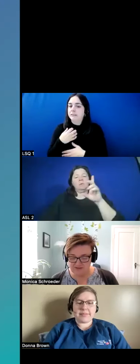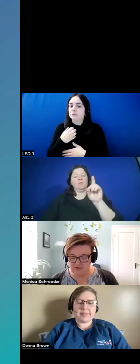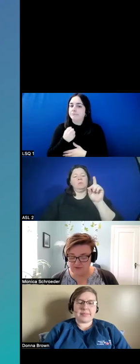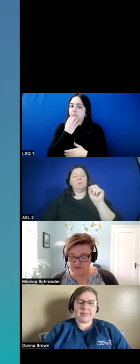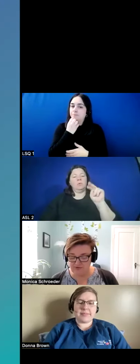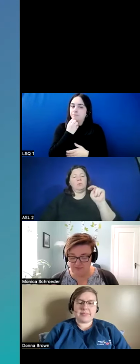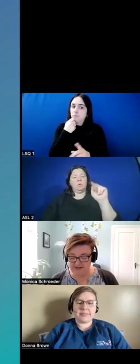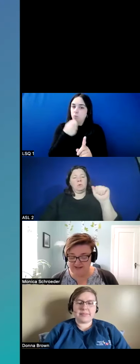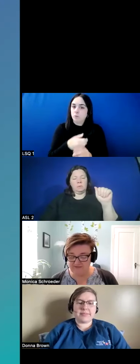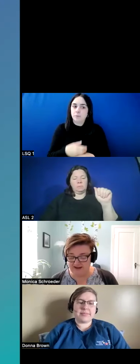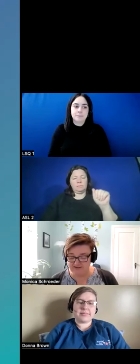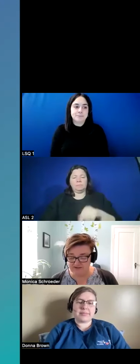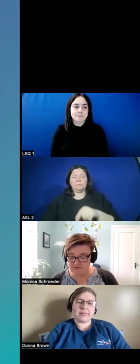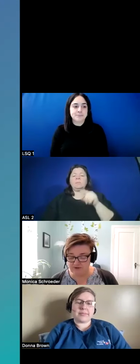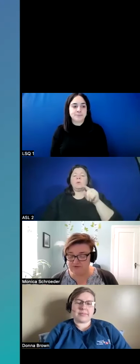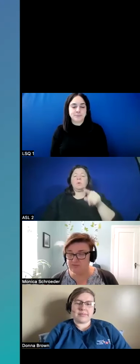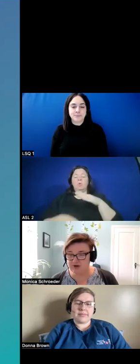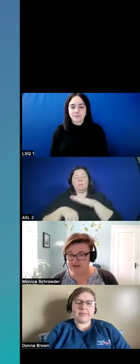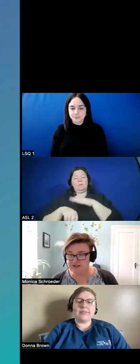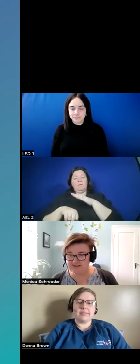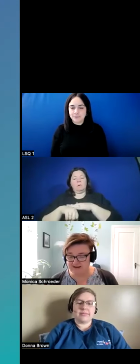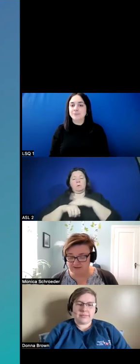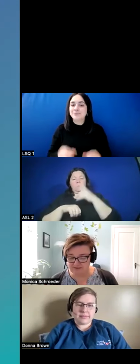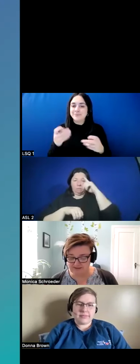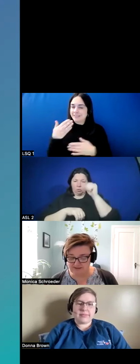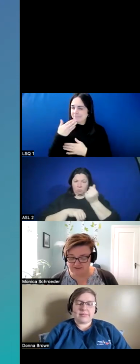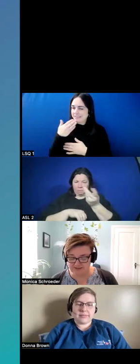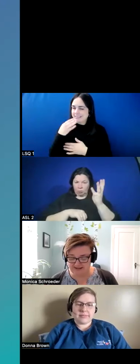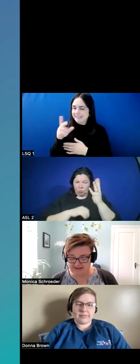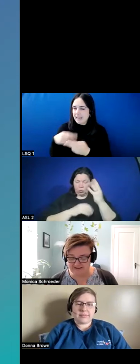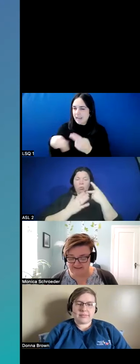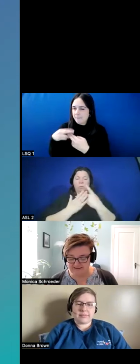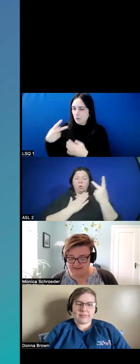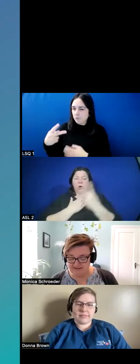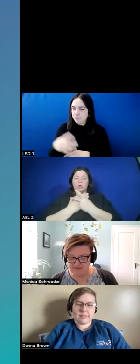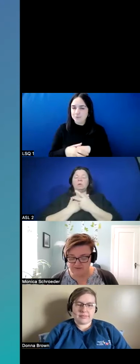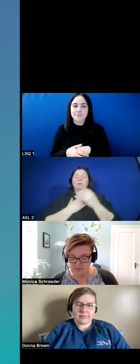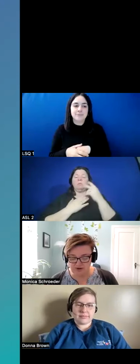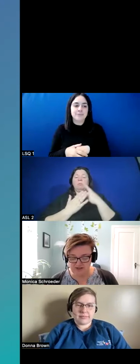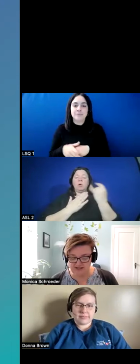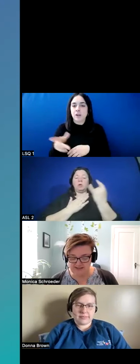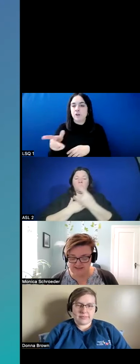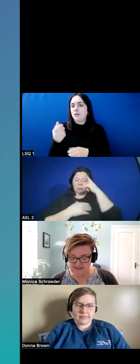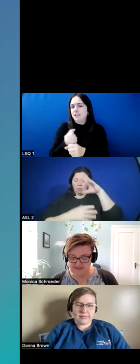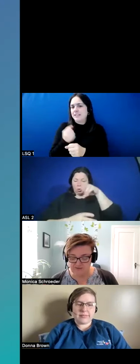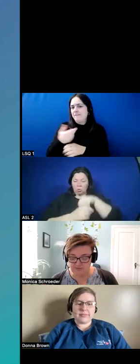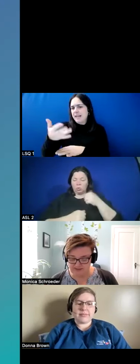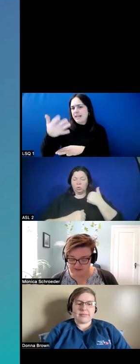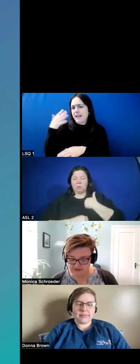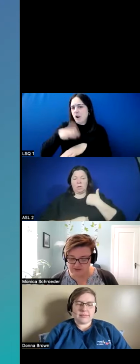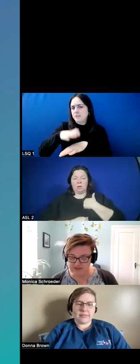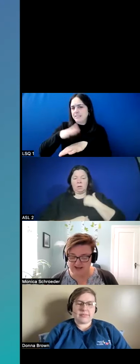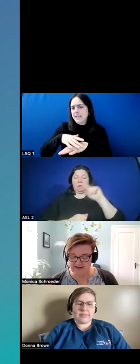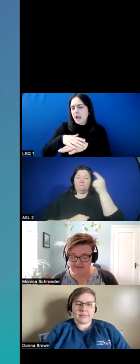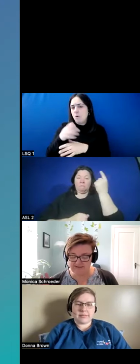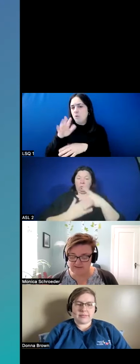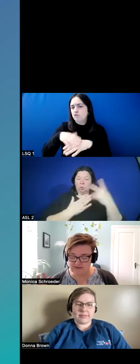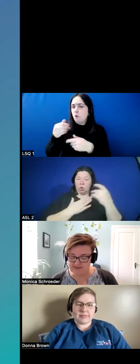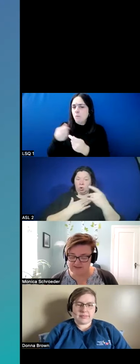Parfait, merci Donna. Donc, tu as travaillé à titre de conseillère sur plusieurs projets d'Inclusion